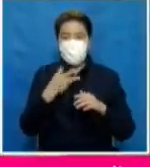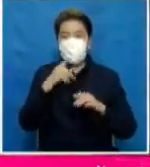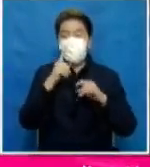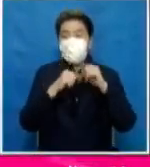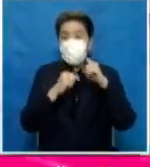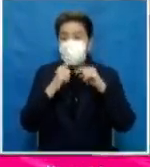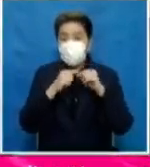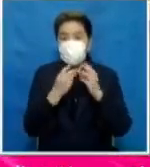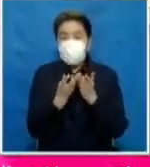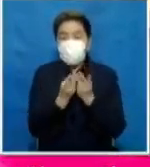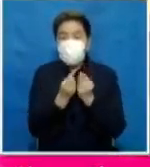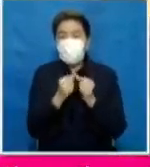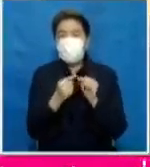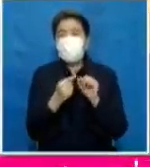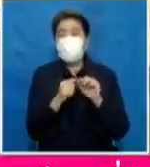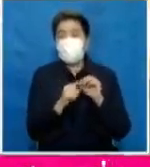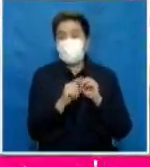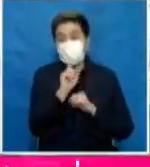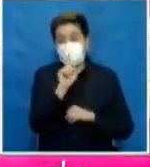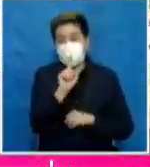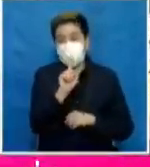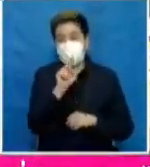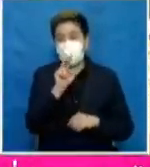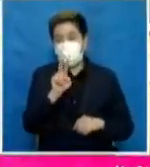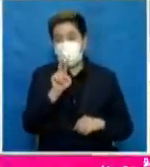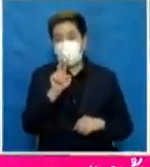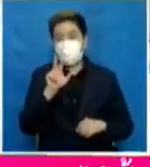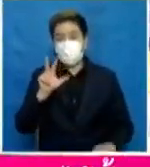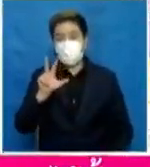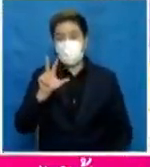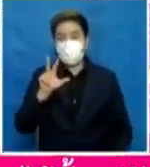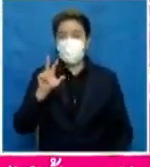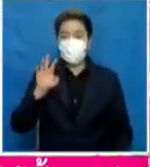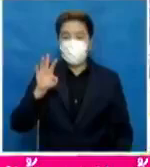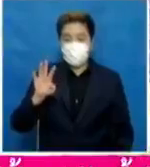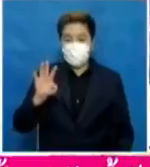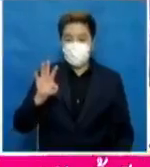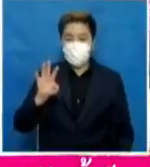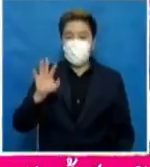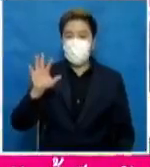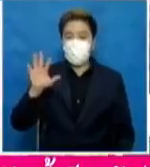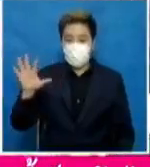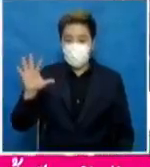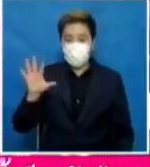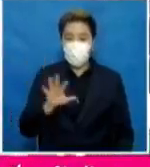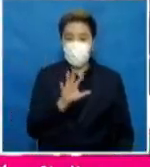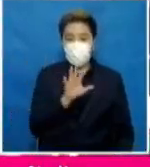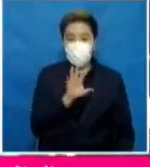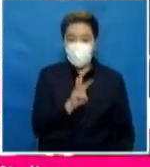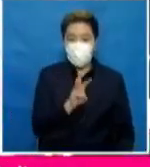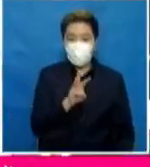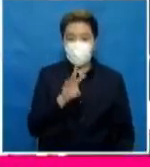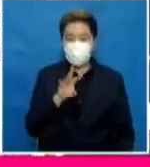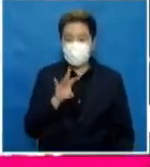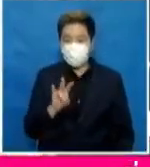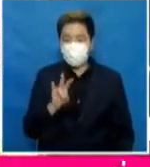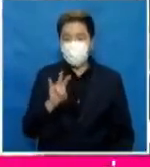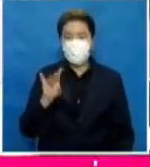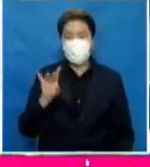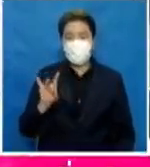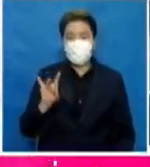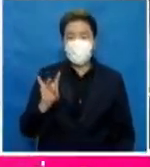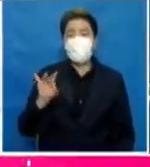สติกที่แสดงหมายเลข1 2 3 4 5 6